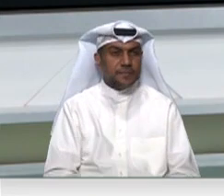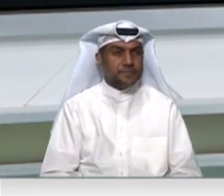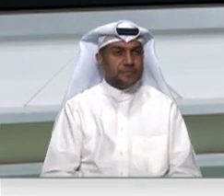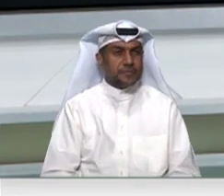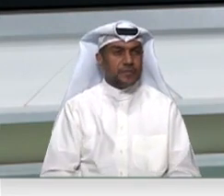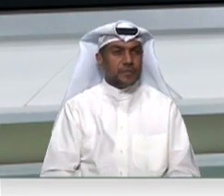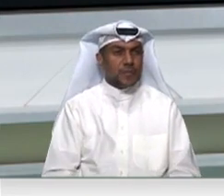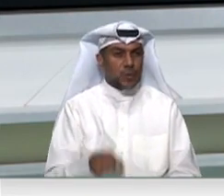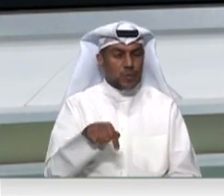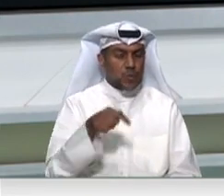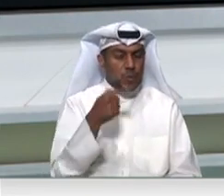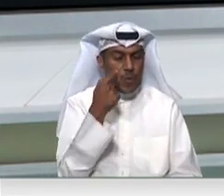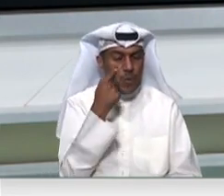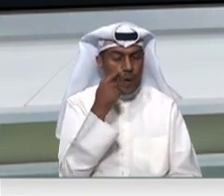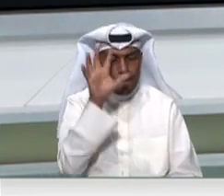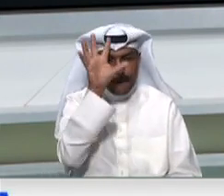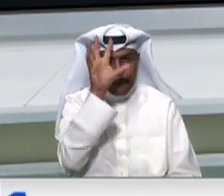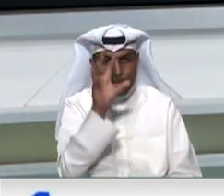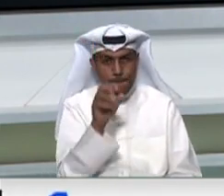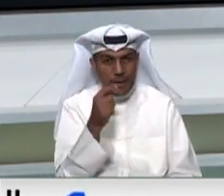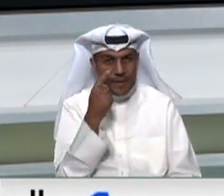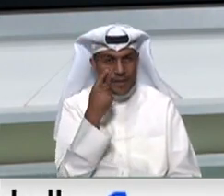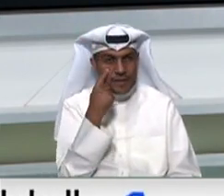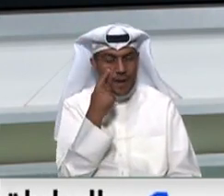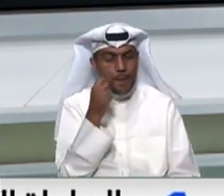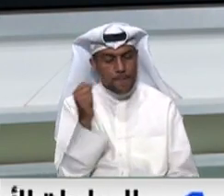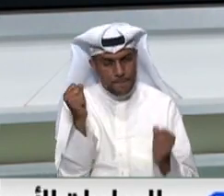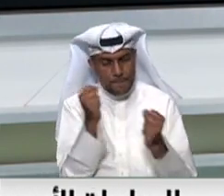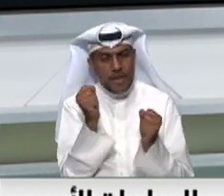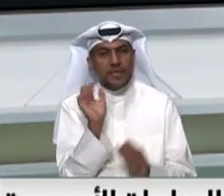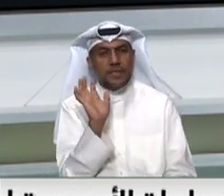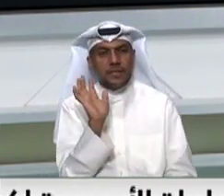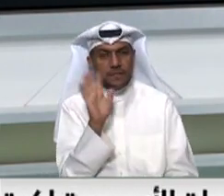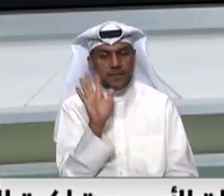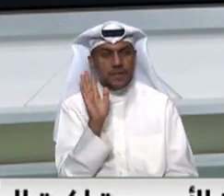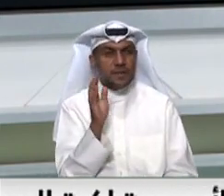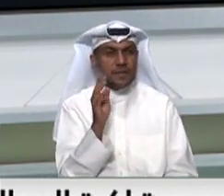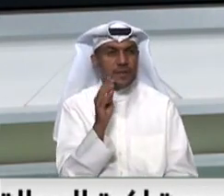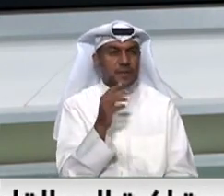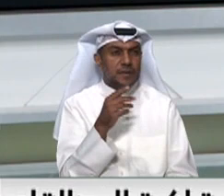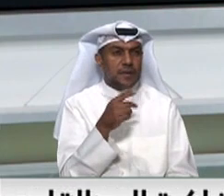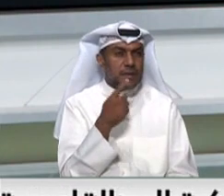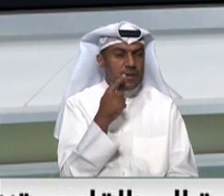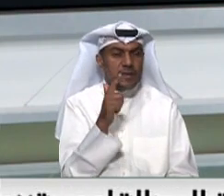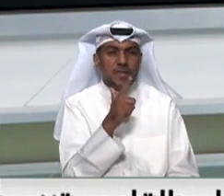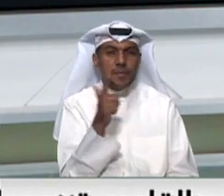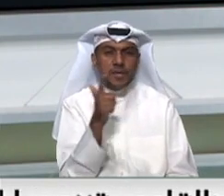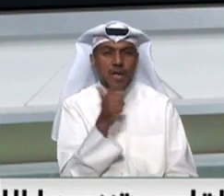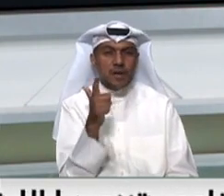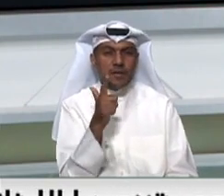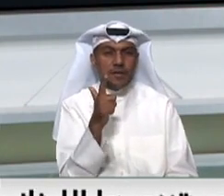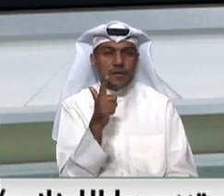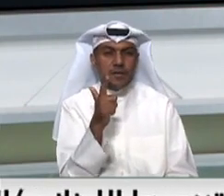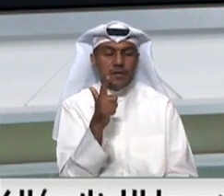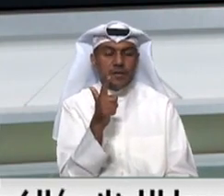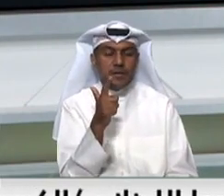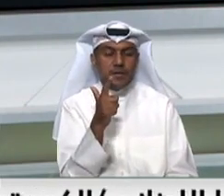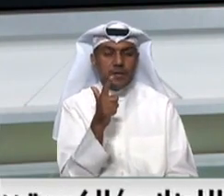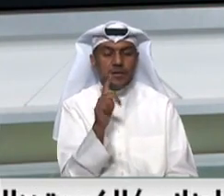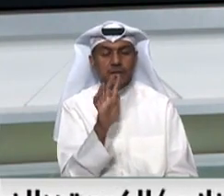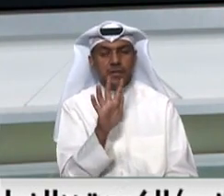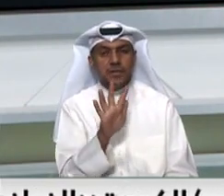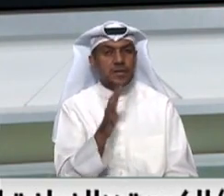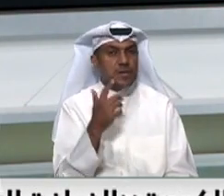تكون الأجواء في منتصف هذه الليلة أجواء تميل للبرودة في معظم مناطق البلاد، 17 درجة مئوية في منطقتي الشقاية